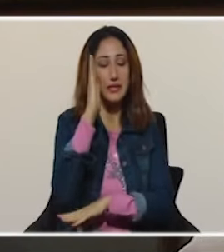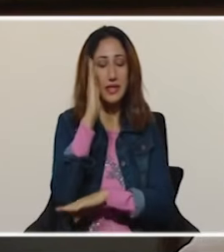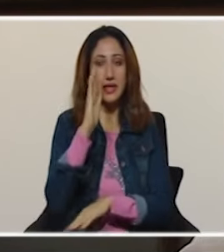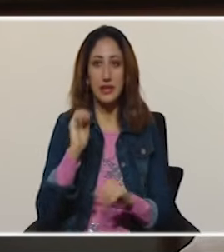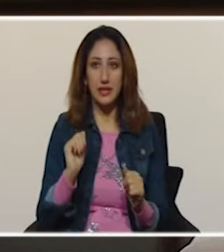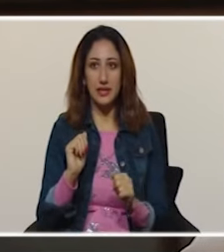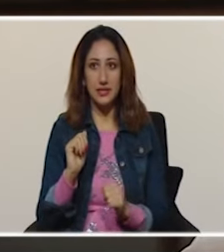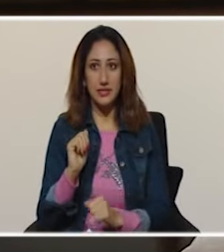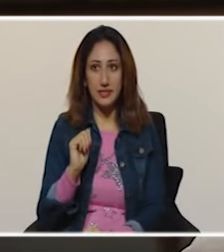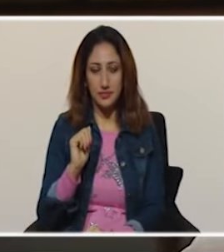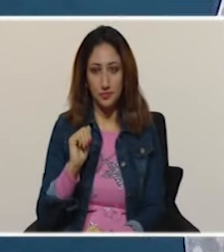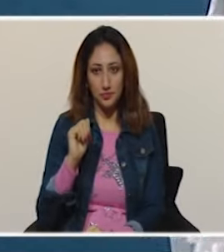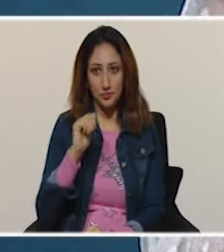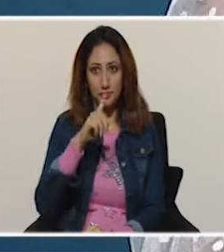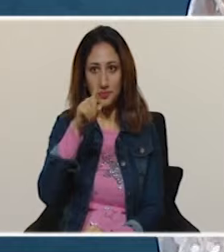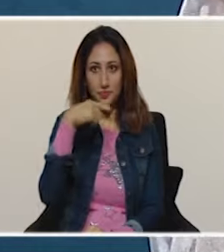وللاسف ما بعرف فيكي من كيتي.